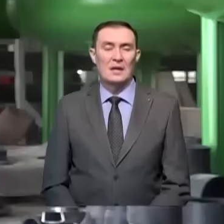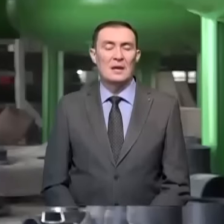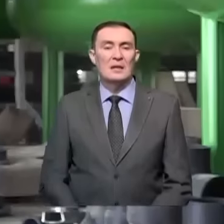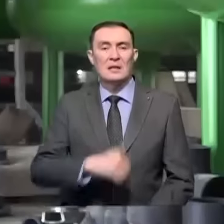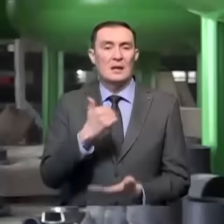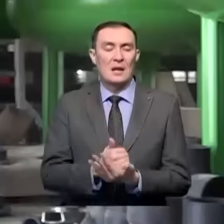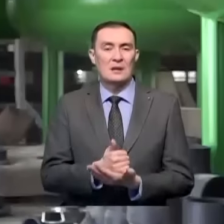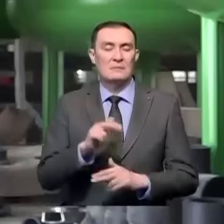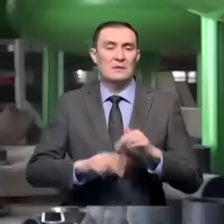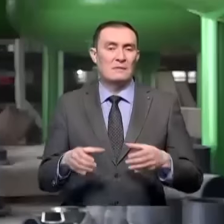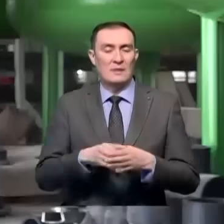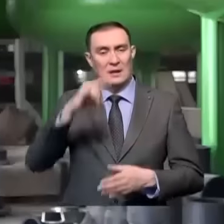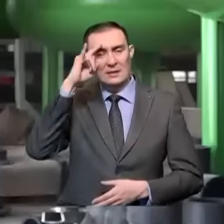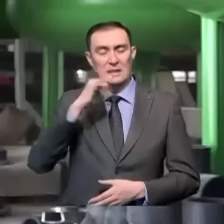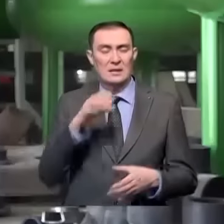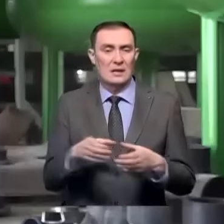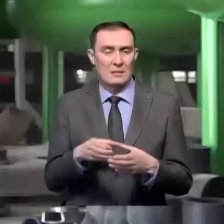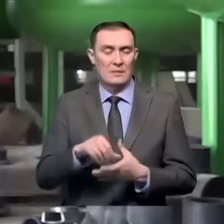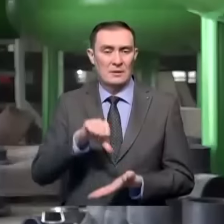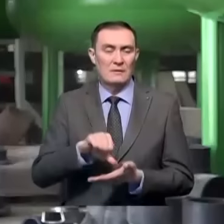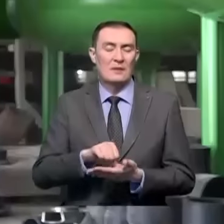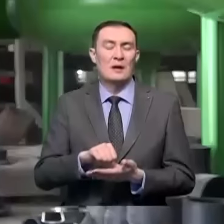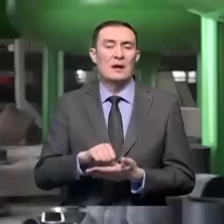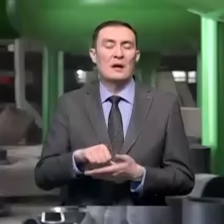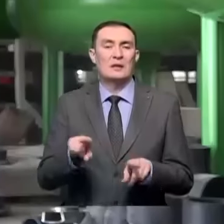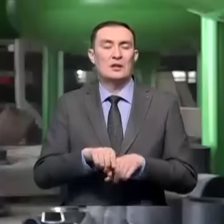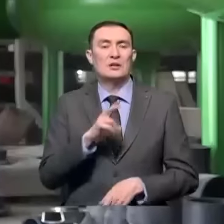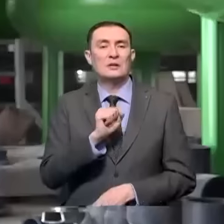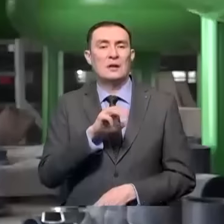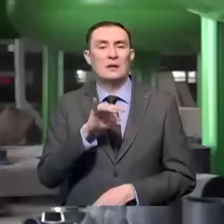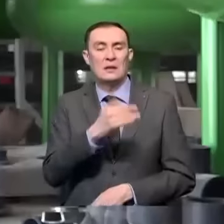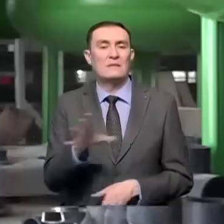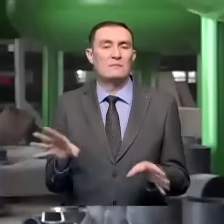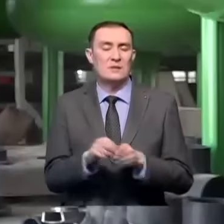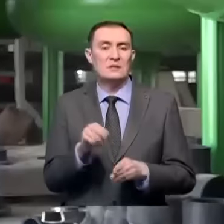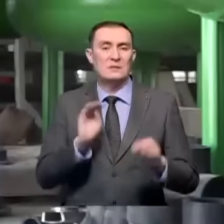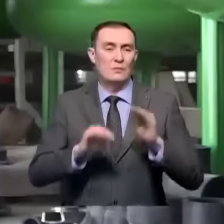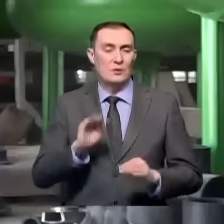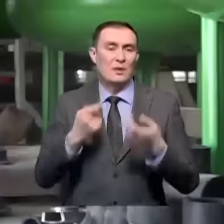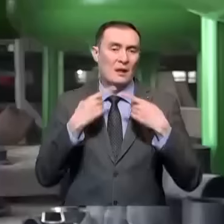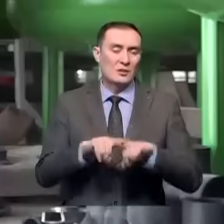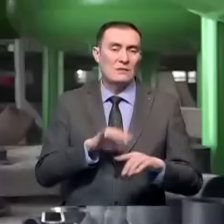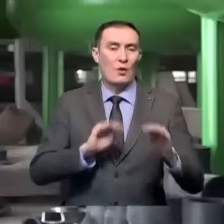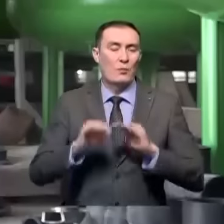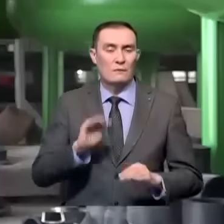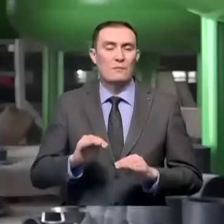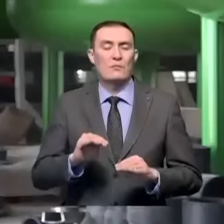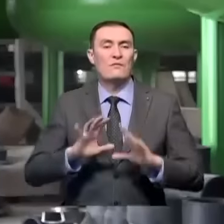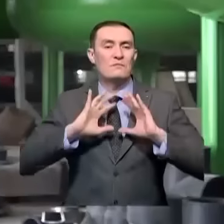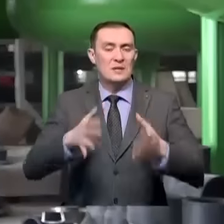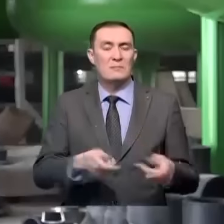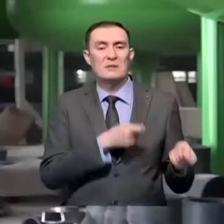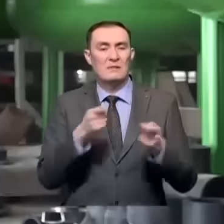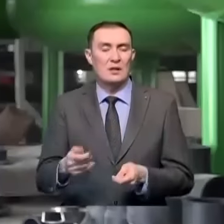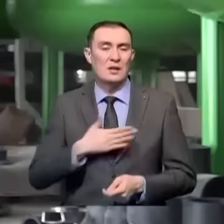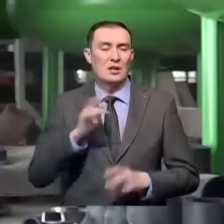Генеральным подрядчиком является казахстанская компания, а субподрядчиком – катарская. Они занимаются сбором технологического оборудования по всему миру и